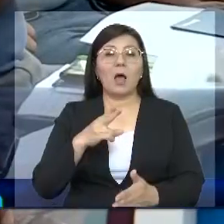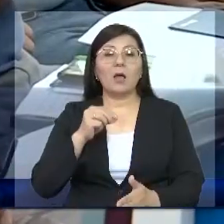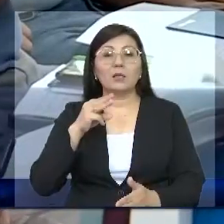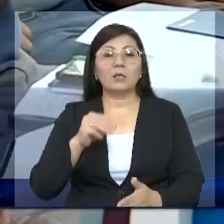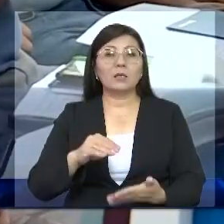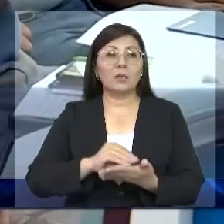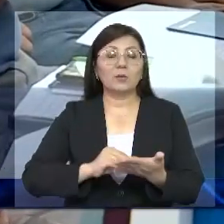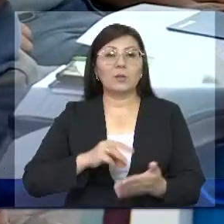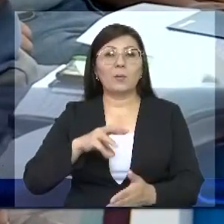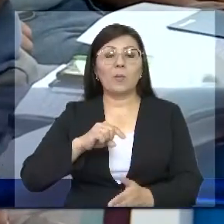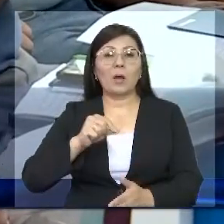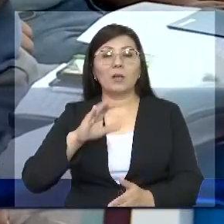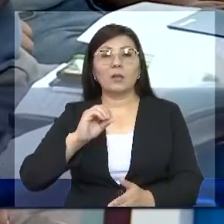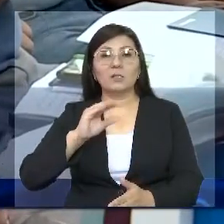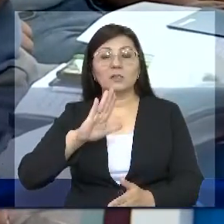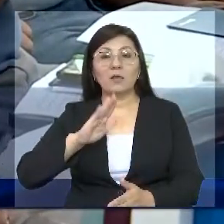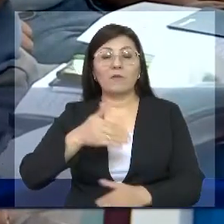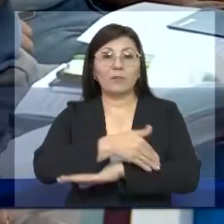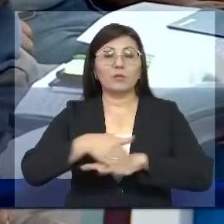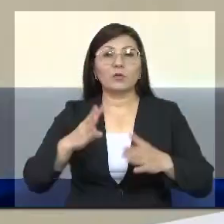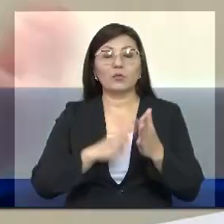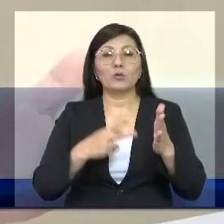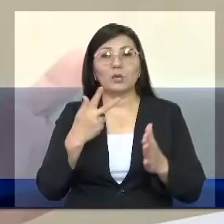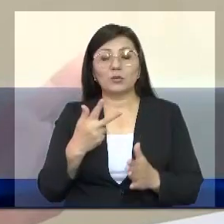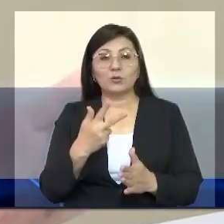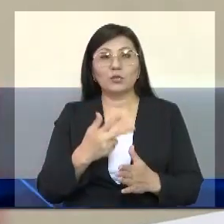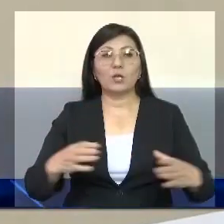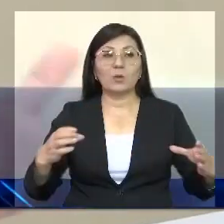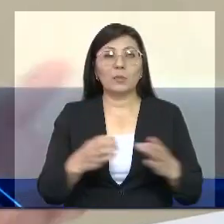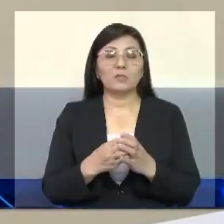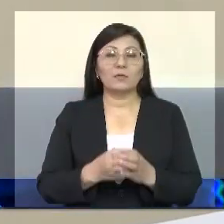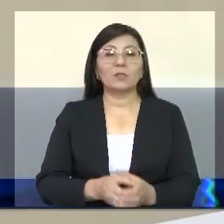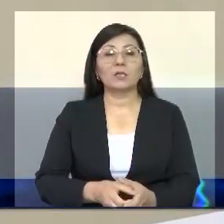толтырып, Моресов көшесі 93 мекен жайындағы департаментке хабарласа аласыз.